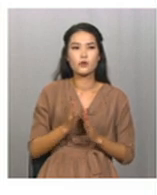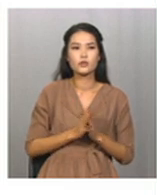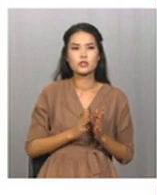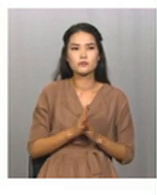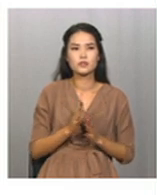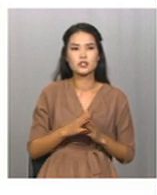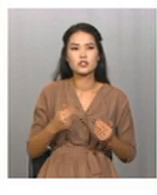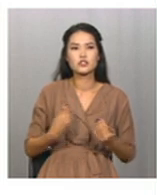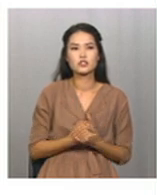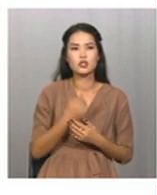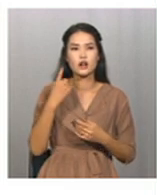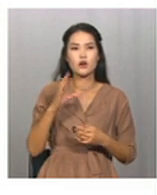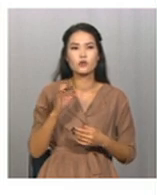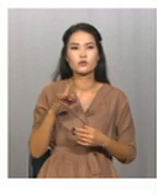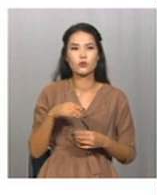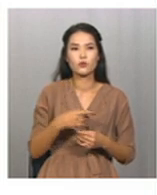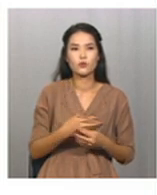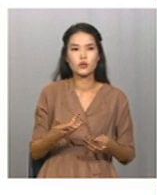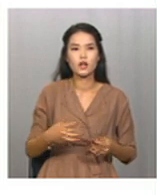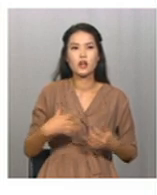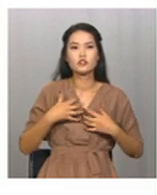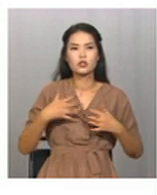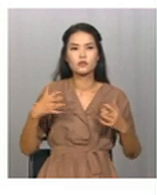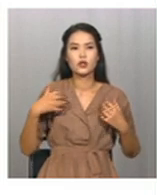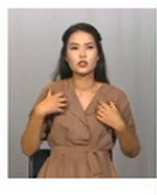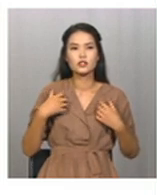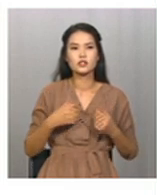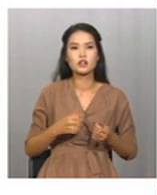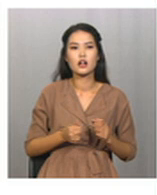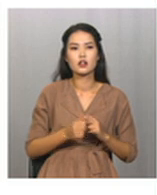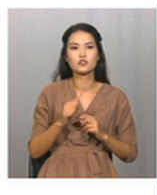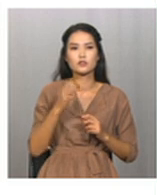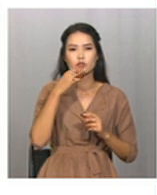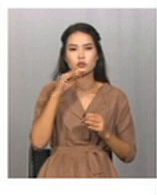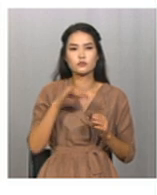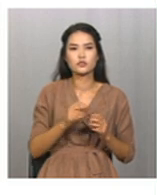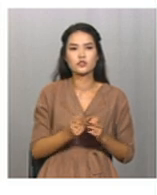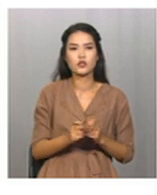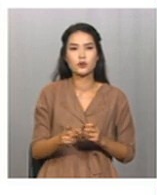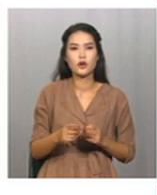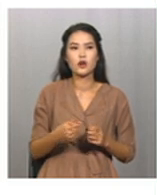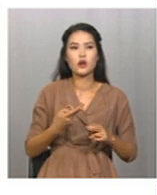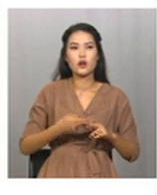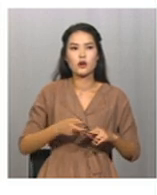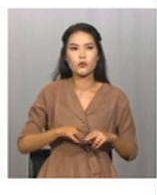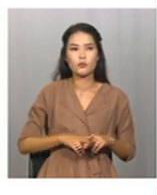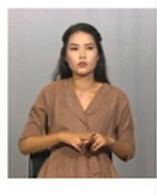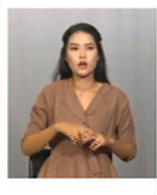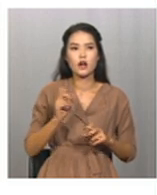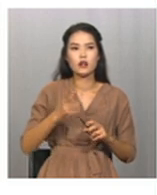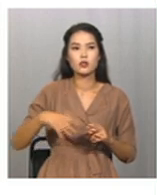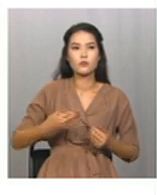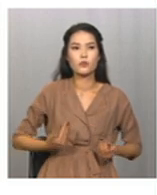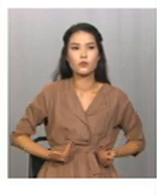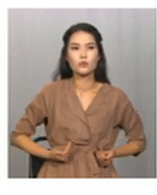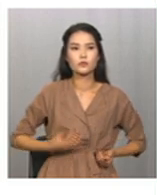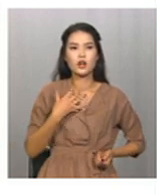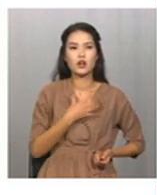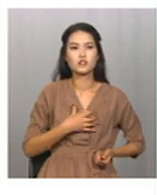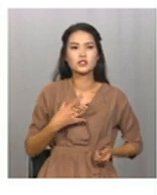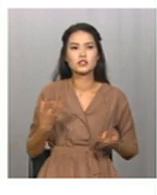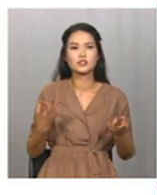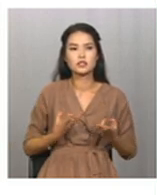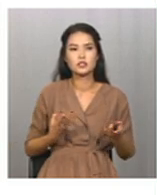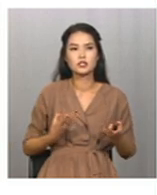– өсімдіктердің жаңа сорттарын, жануарлардың асыл тұқымын шығару. Оны адам өміріне